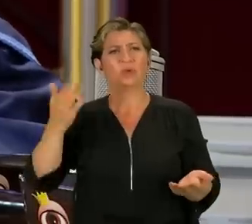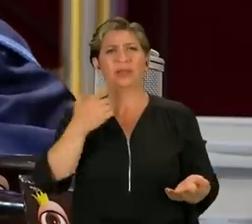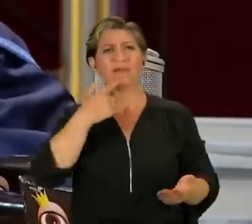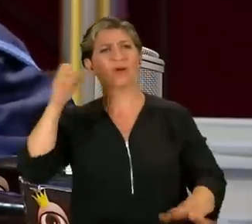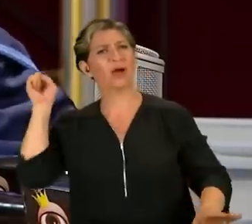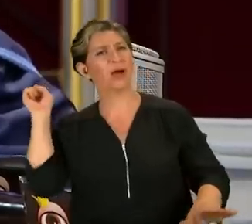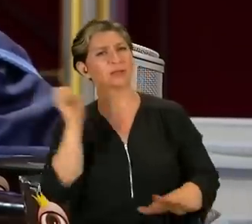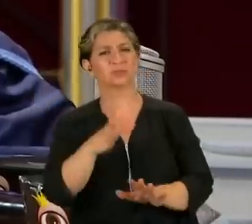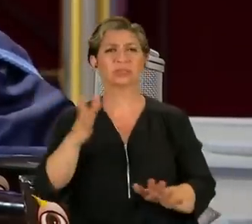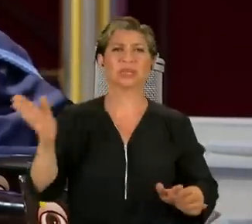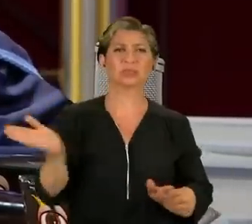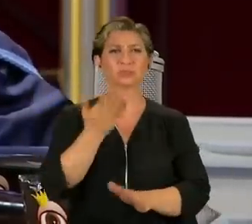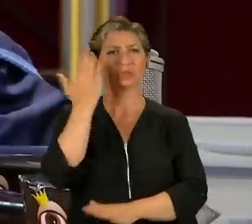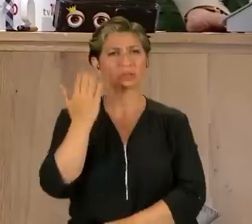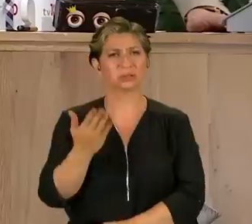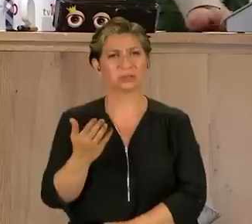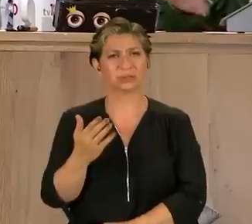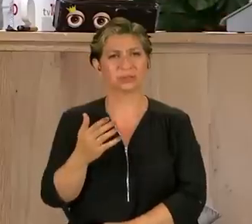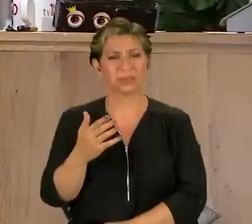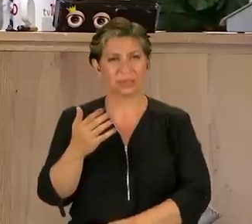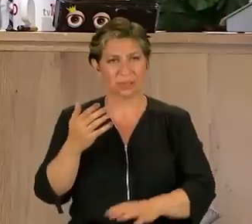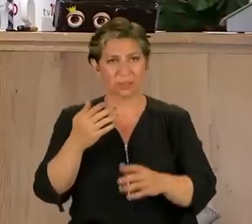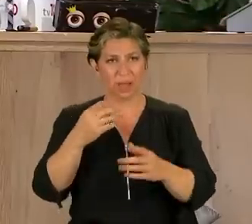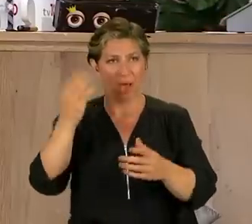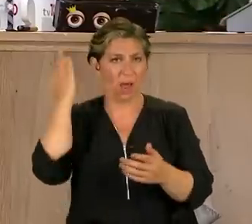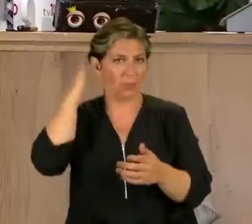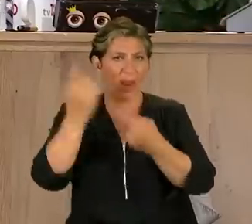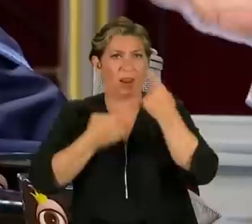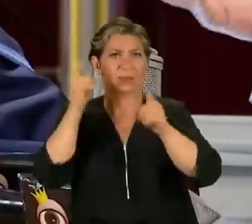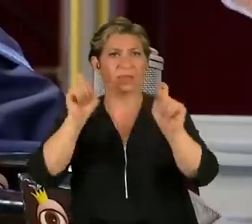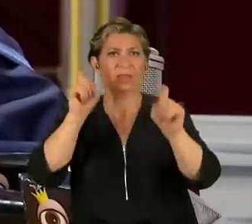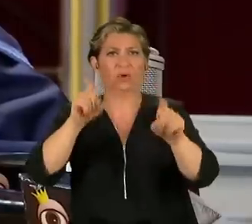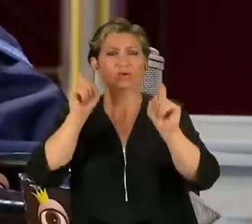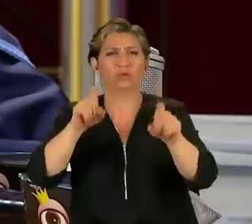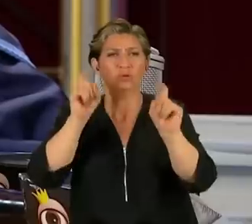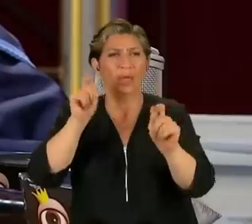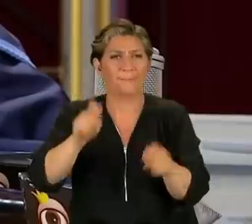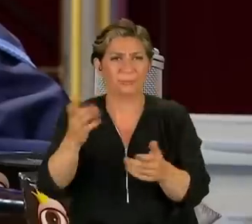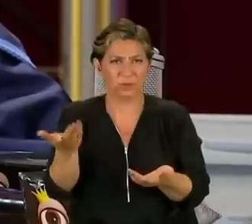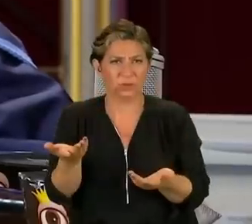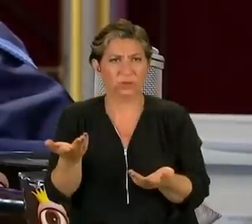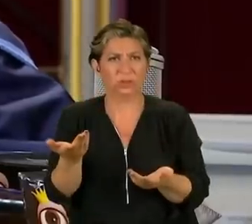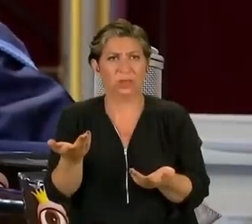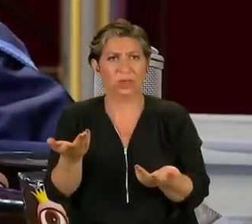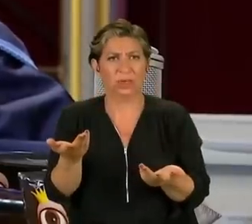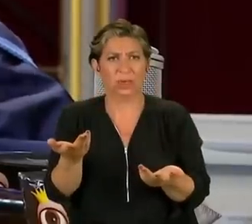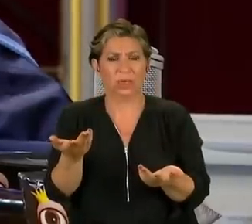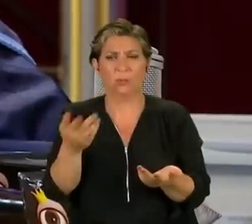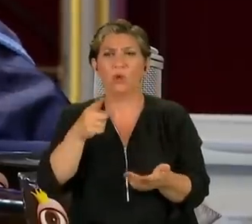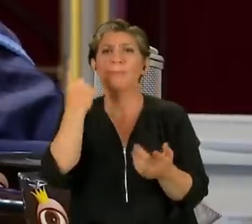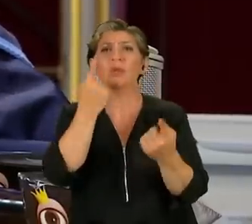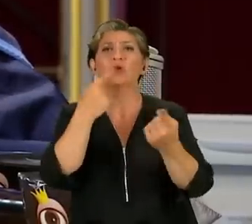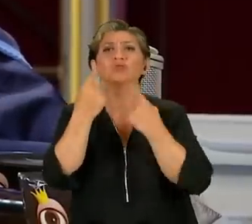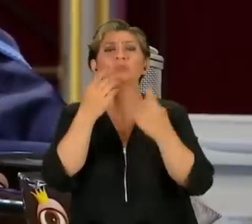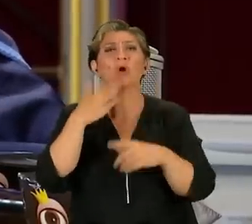düzmüş geçmiş beni. Ne yapmış? Yani paranı... Yani, hayır, arkamdan konuşmuş. Ha, konuşmuş. Böyle